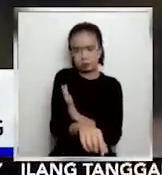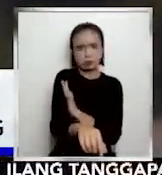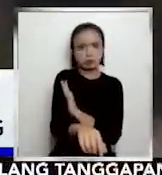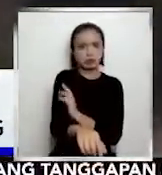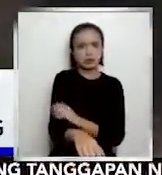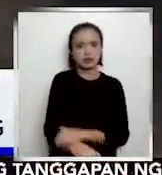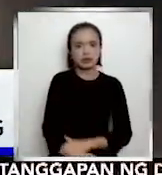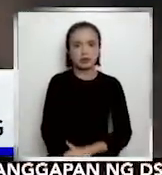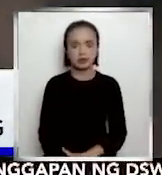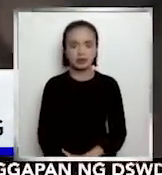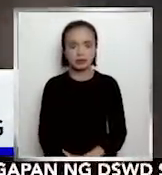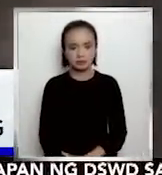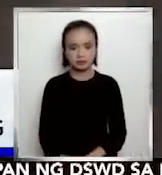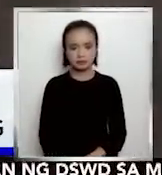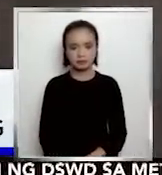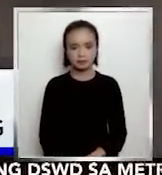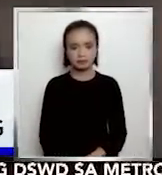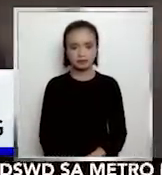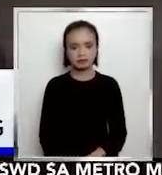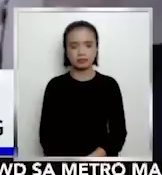Wala na ang mga kaibigan ko.